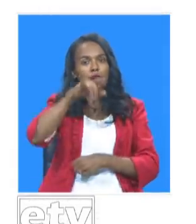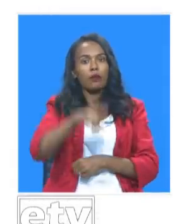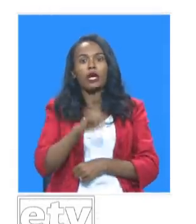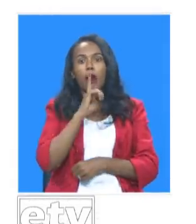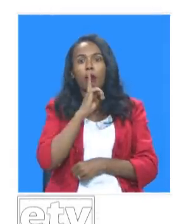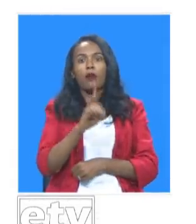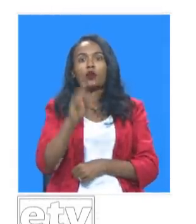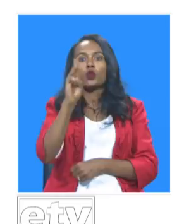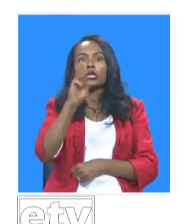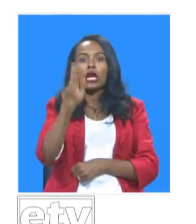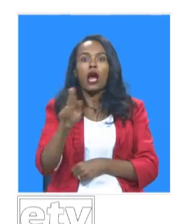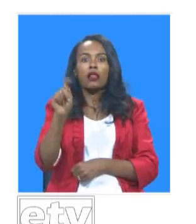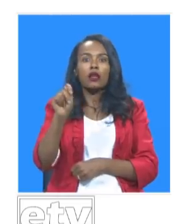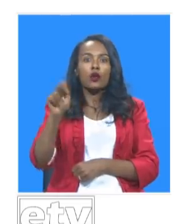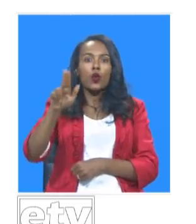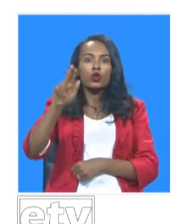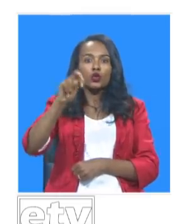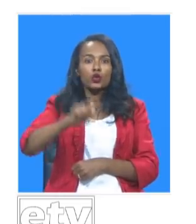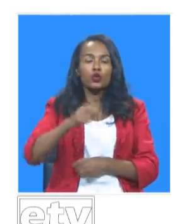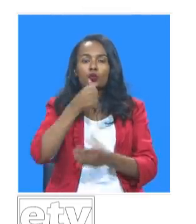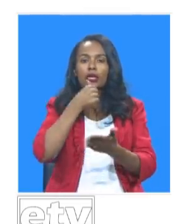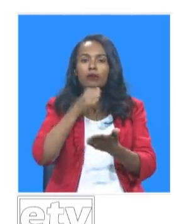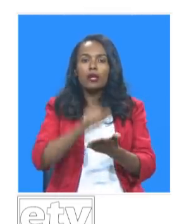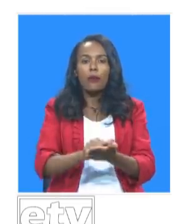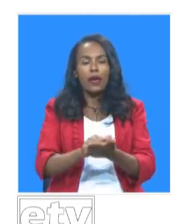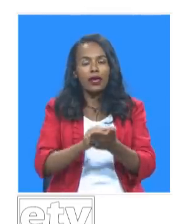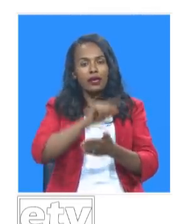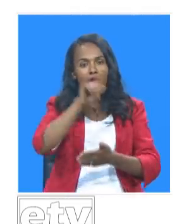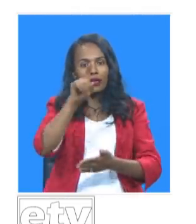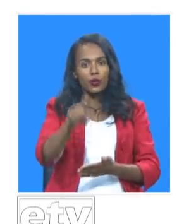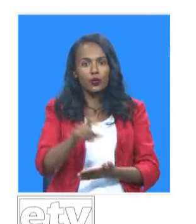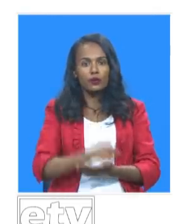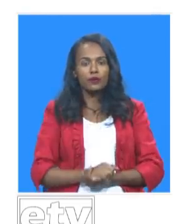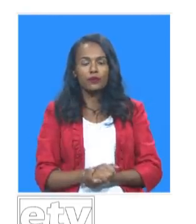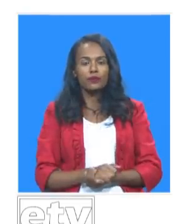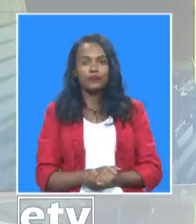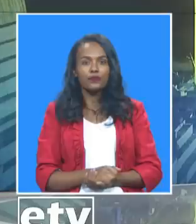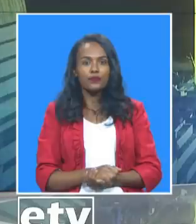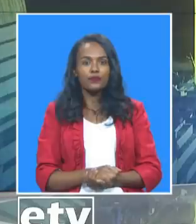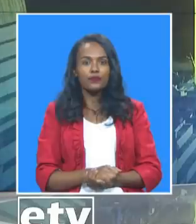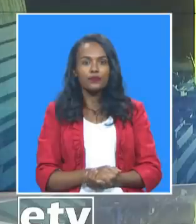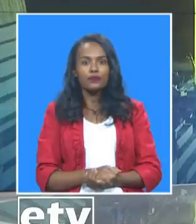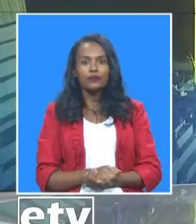ነው ሴናተሮቹ በደብዳቤያቸው የጠየቁት።